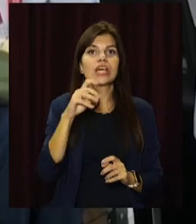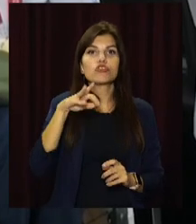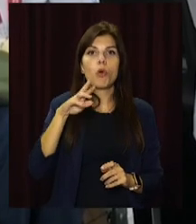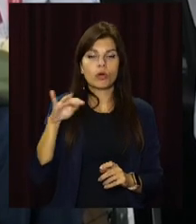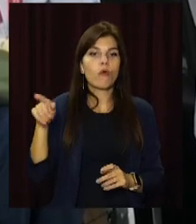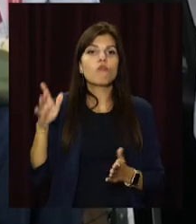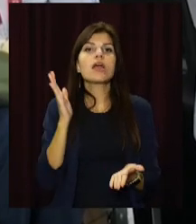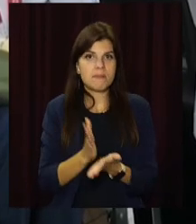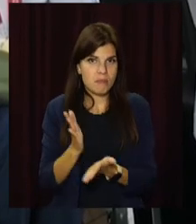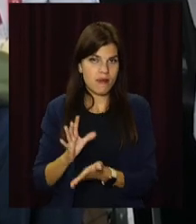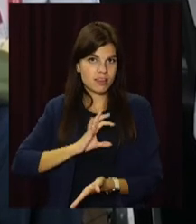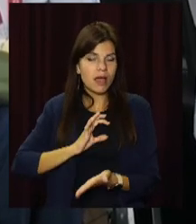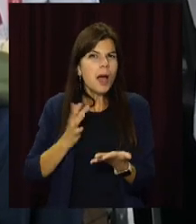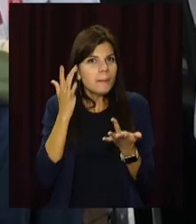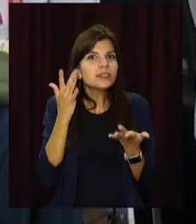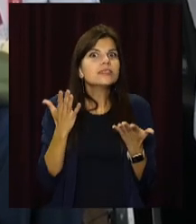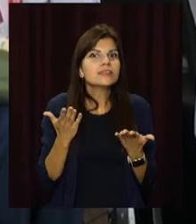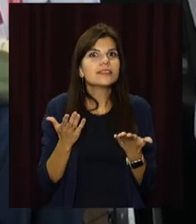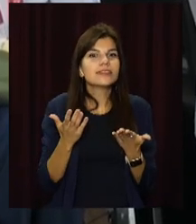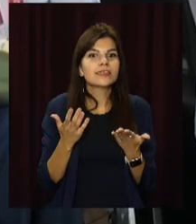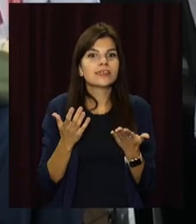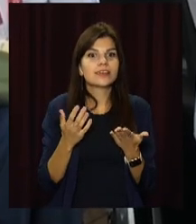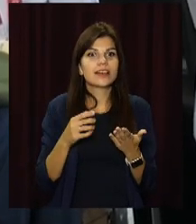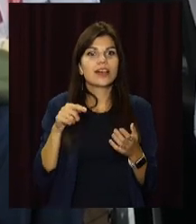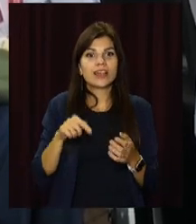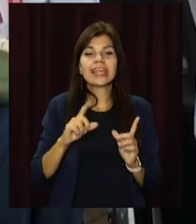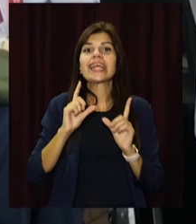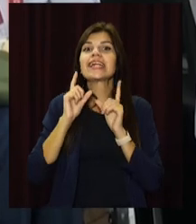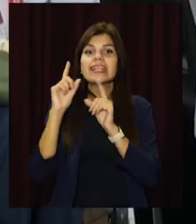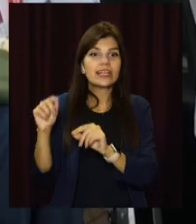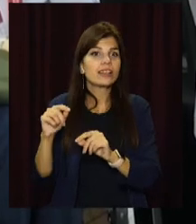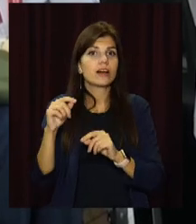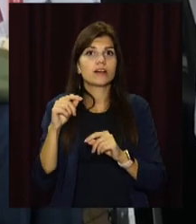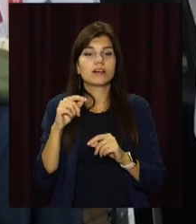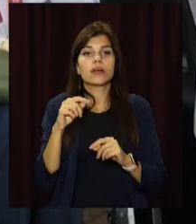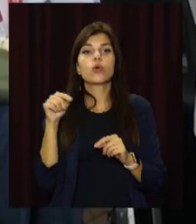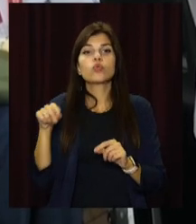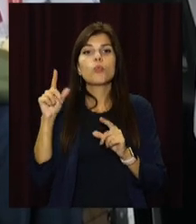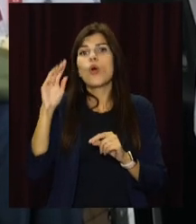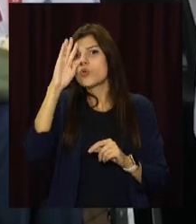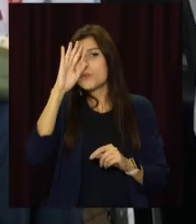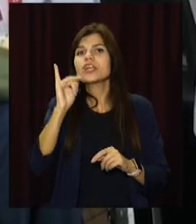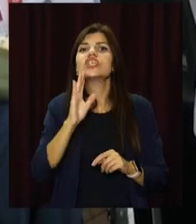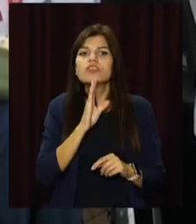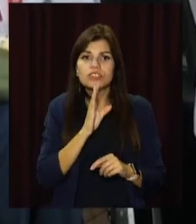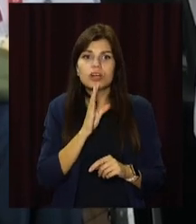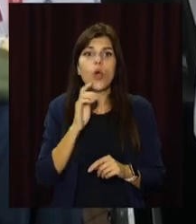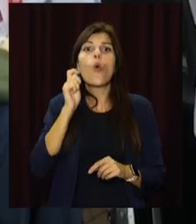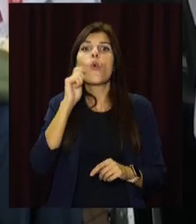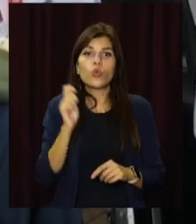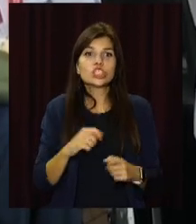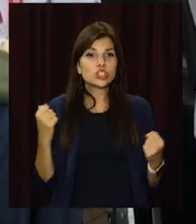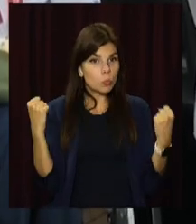вони мають медалі. Ви розумієте? Лузерів туди не їздили. Туди поїхали хлопці і дівчата.